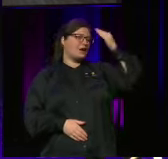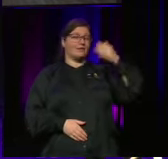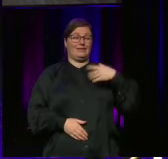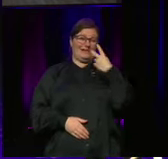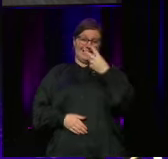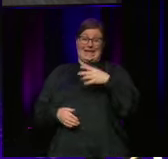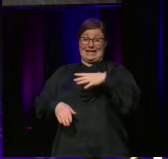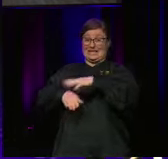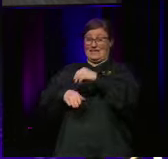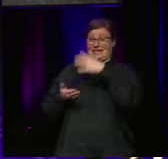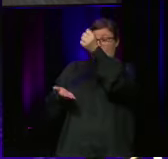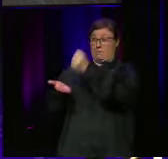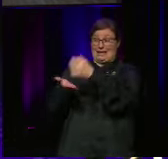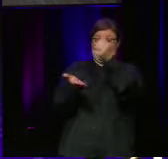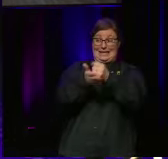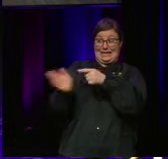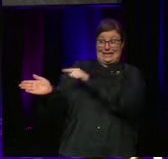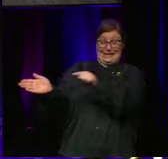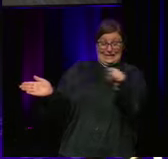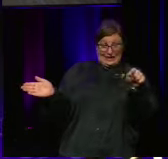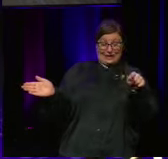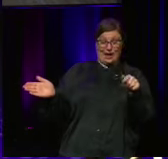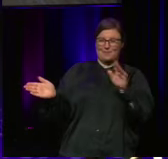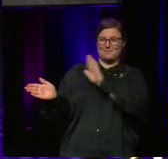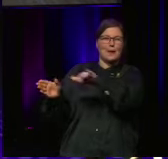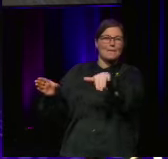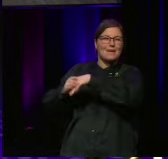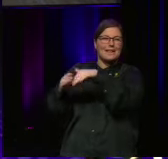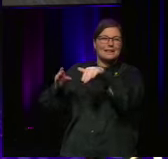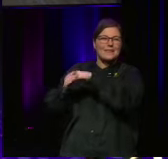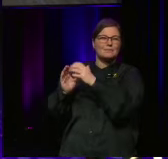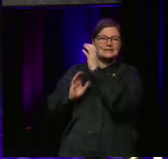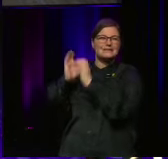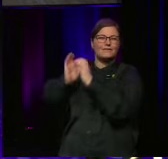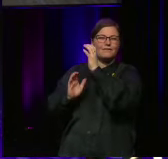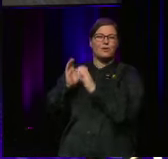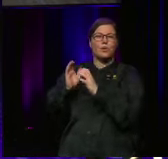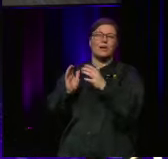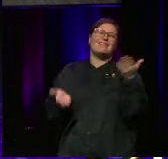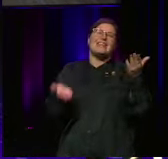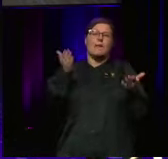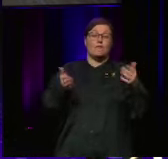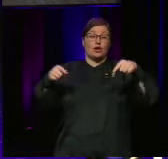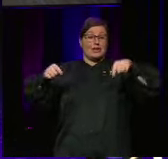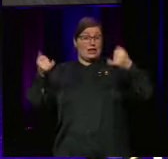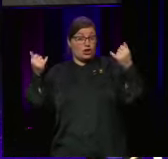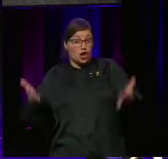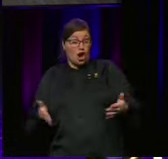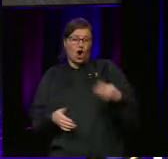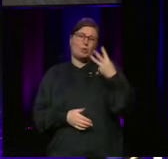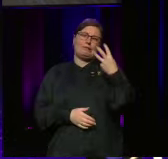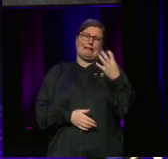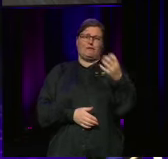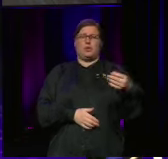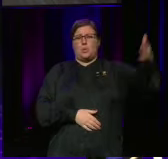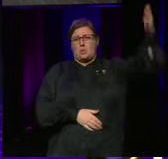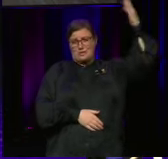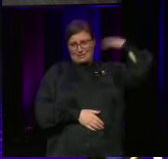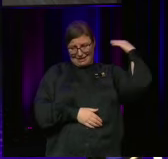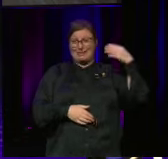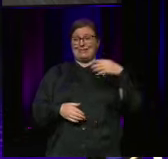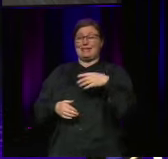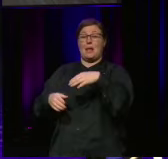att medlemstalet, om man går fram och jämför med 30-40 år tillbaka, så är medlemsantalet i de politiska partierna